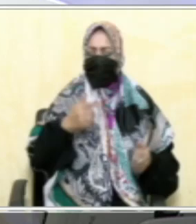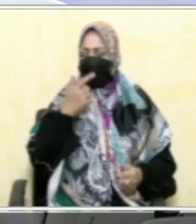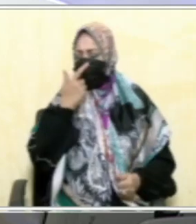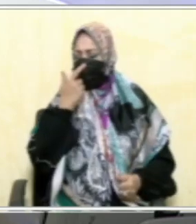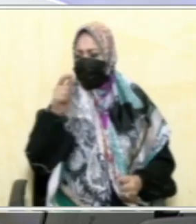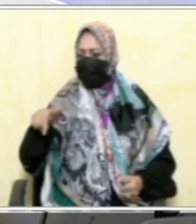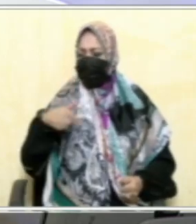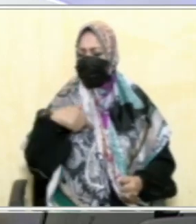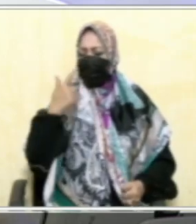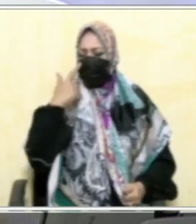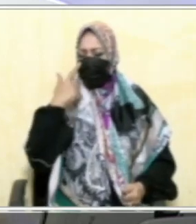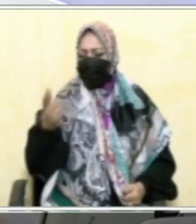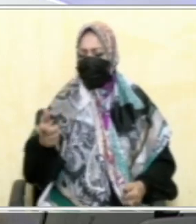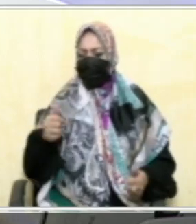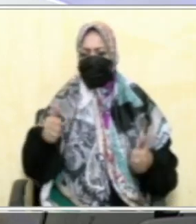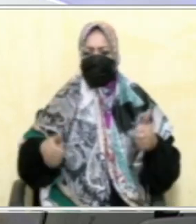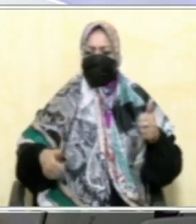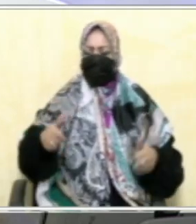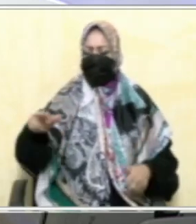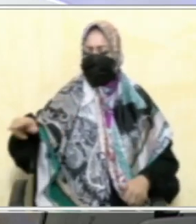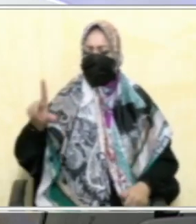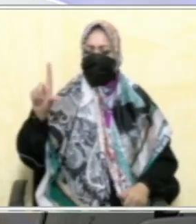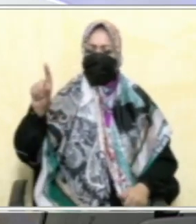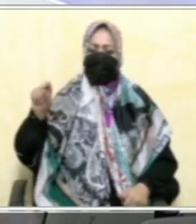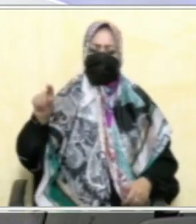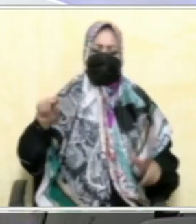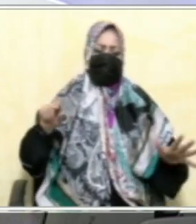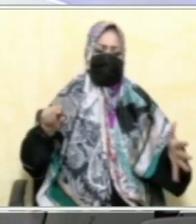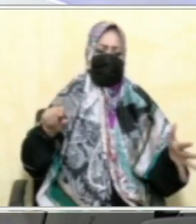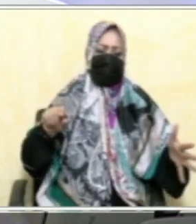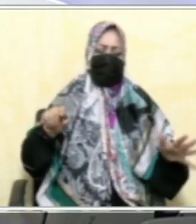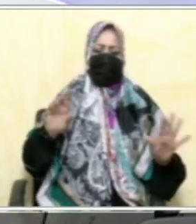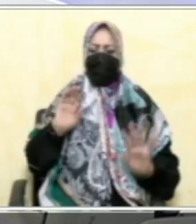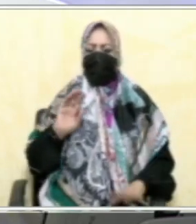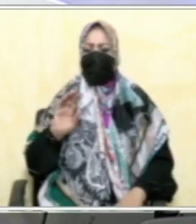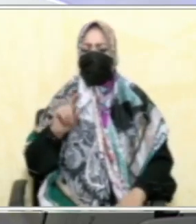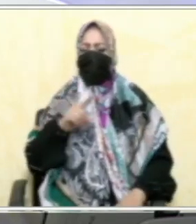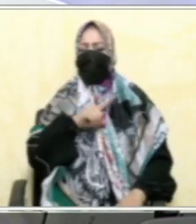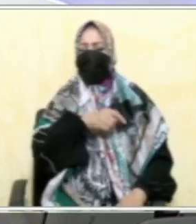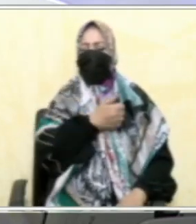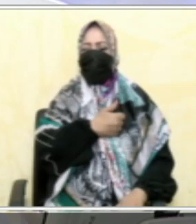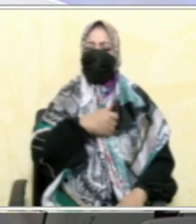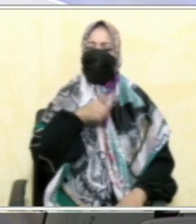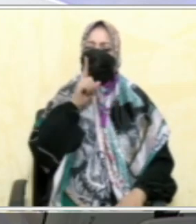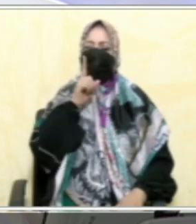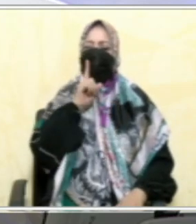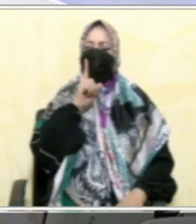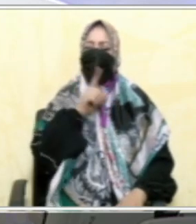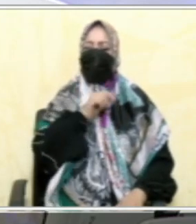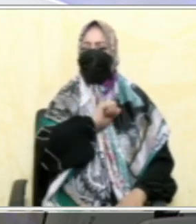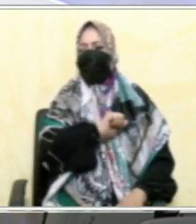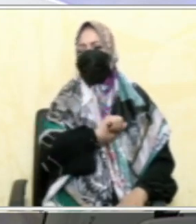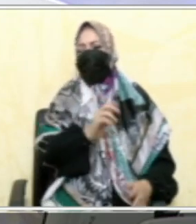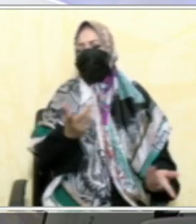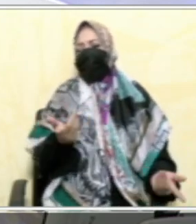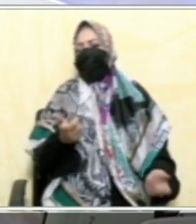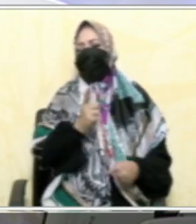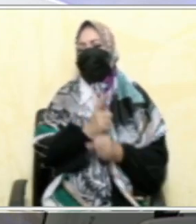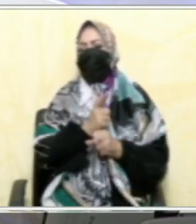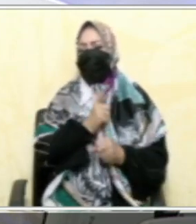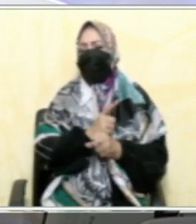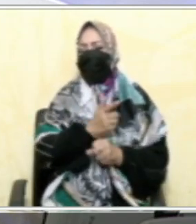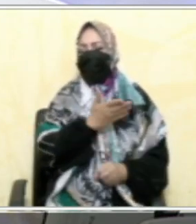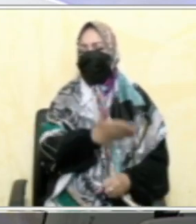ومع ذلك ابن المدرسة هو الذي يتفوق. وبالتالي هذه رأي إشكالية كبرى ينبغي على الوزارة